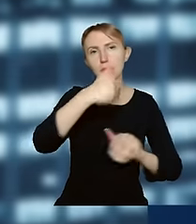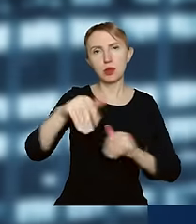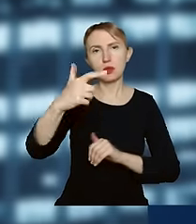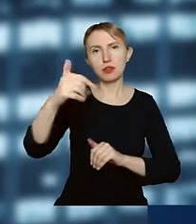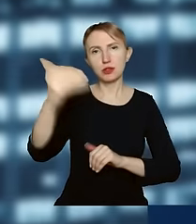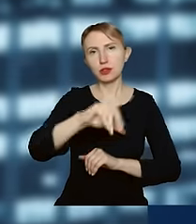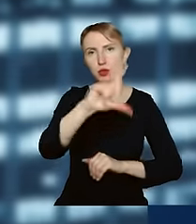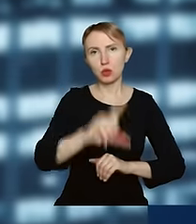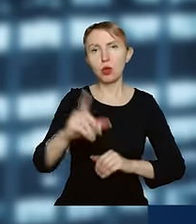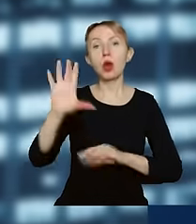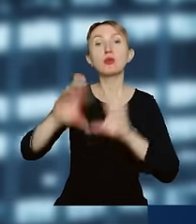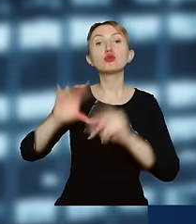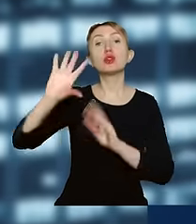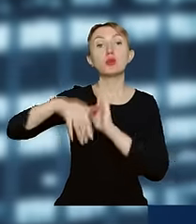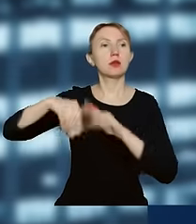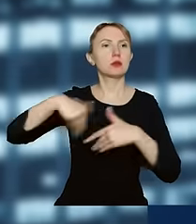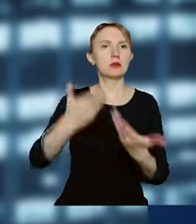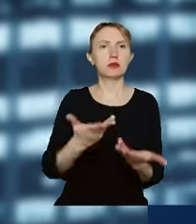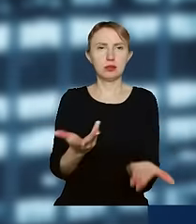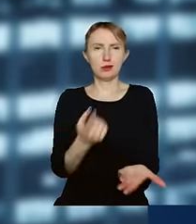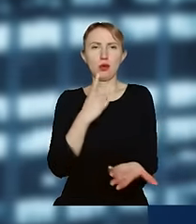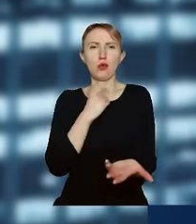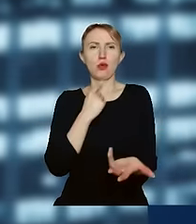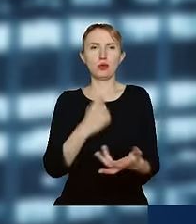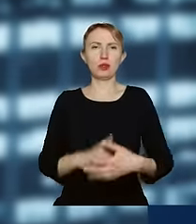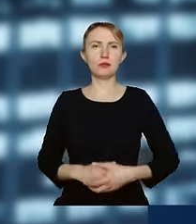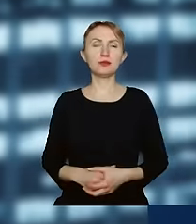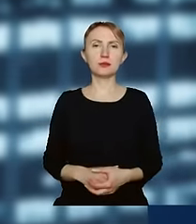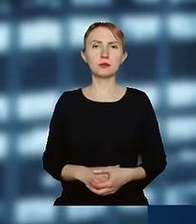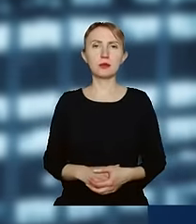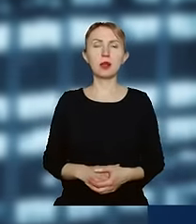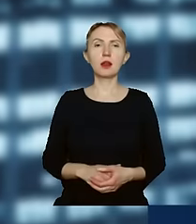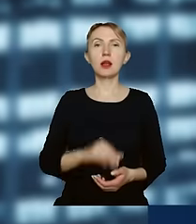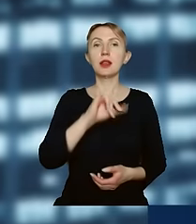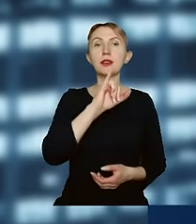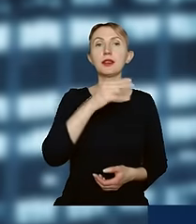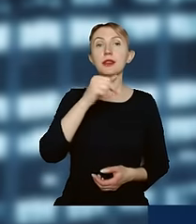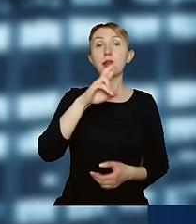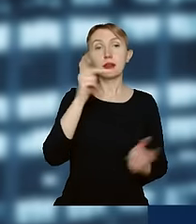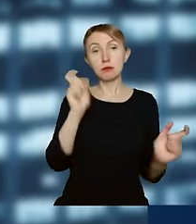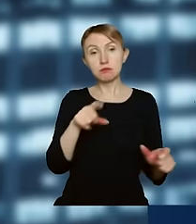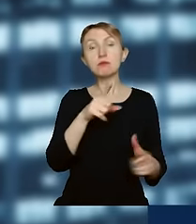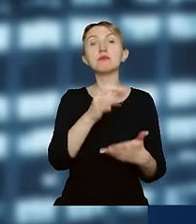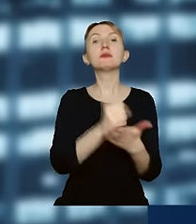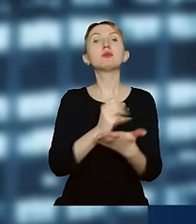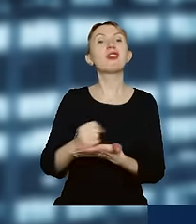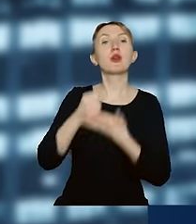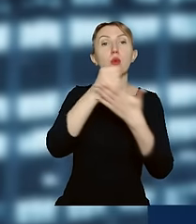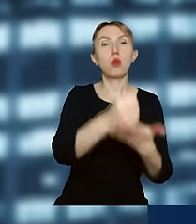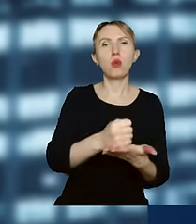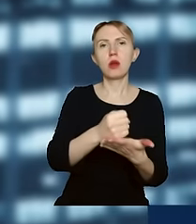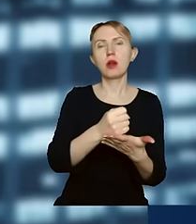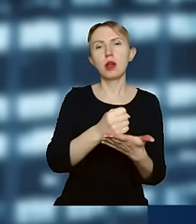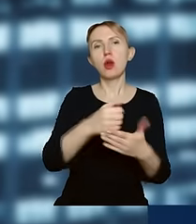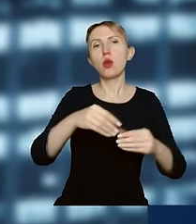1 200 000 zł z budżetu miasta. Czy jakieś grosze. Z kolei portal Interia ustalił, że w sprawie wspomnianej dotacji chodzi o Biuro Rozwoju